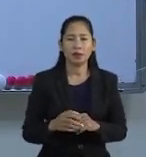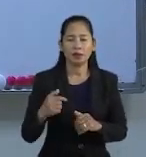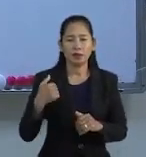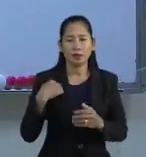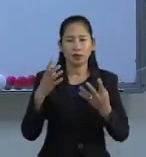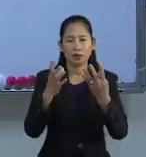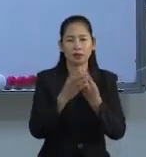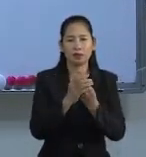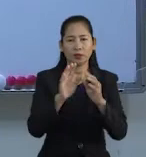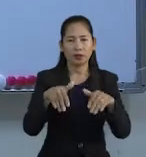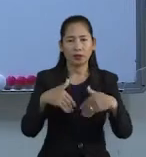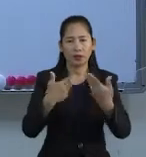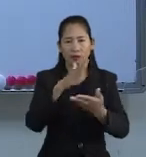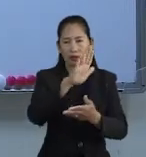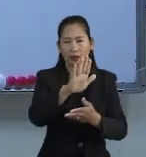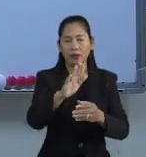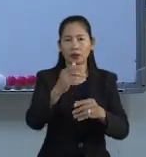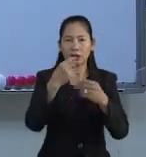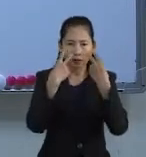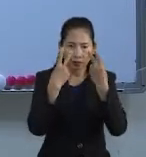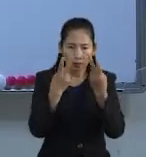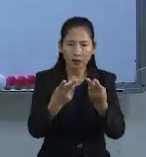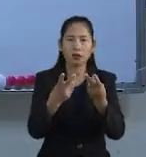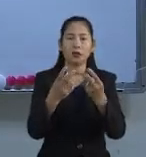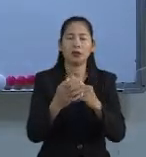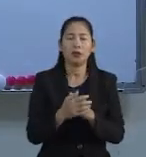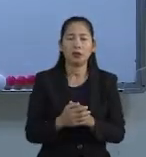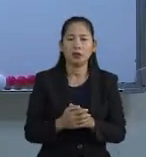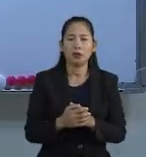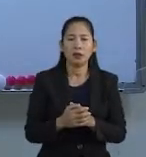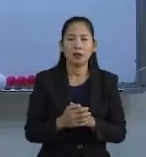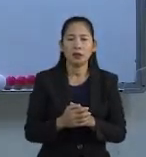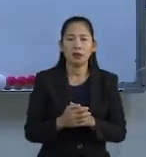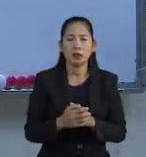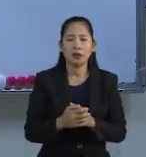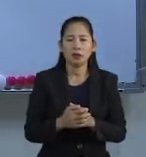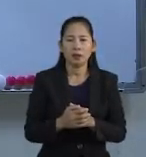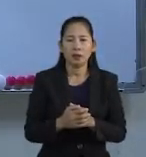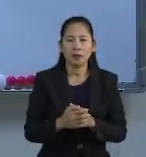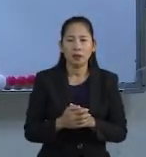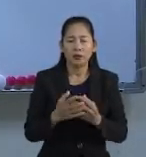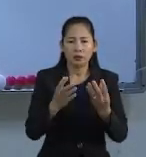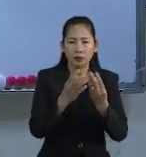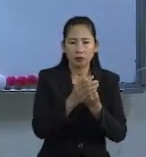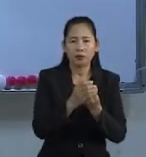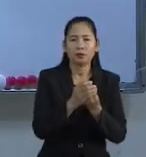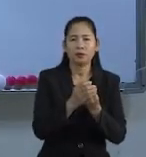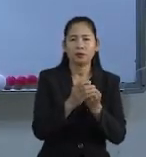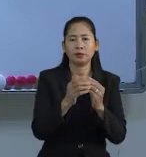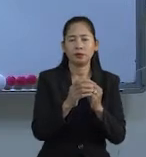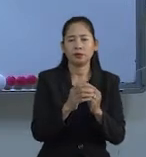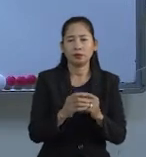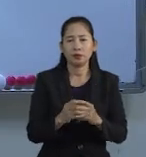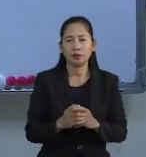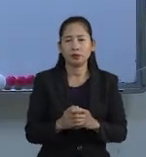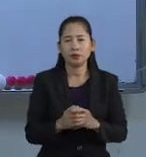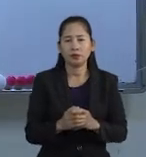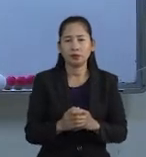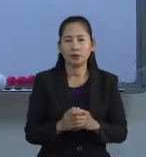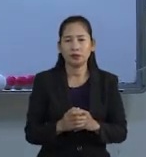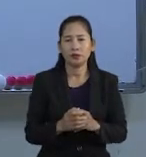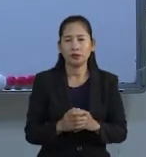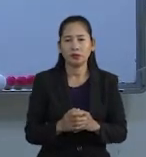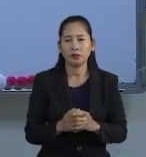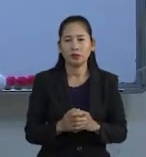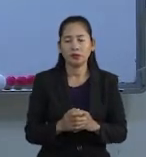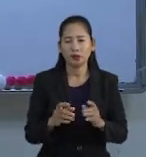miên chùm luôn muối ở con mở nè với cái hai chùm luôn ấy con và còn mở chùm luôn ấy cái